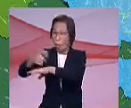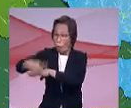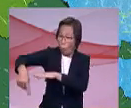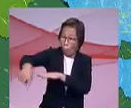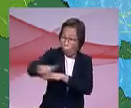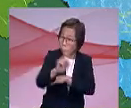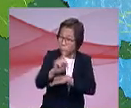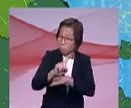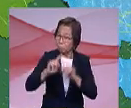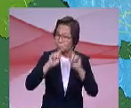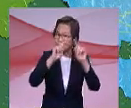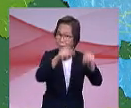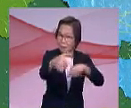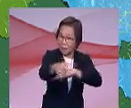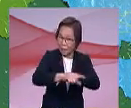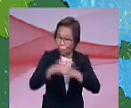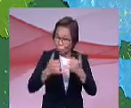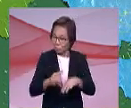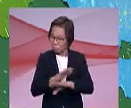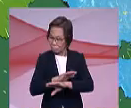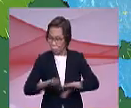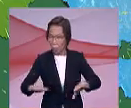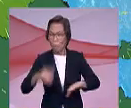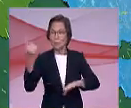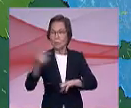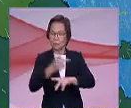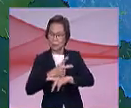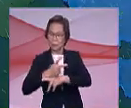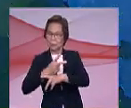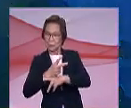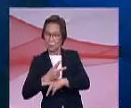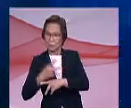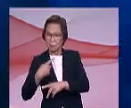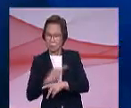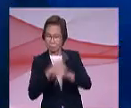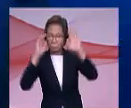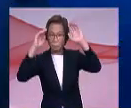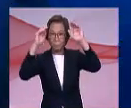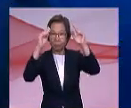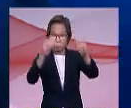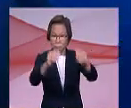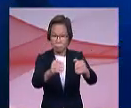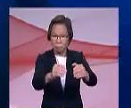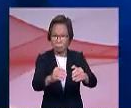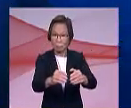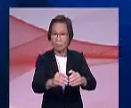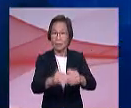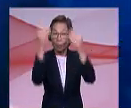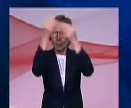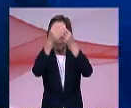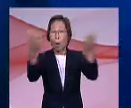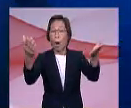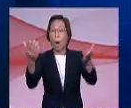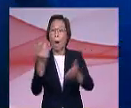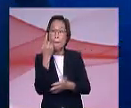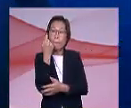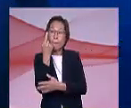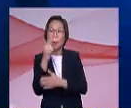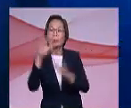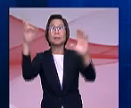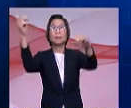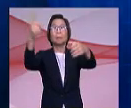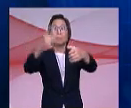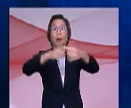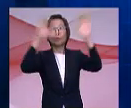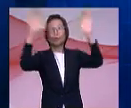agar tidak turun ke laut buat masa ini dan sentiasa berwaspada. Kita perhatikan pula kepada sebarang maklumat terkini berkenaan dengan cuaca